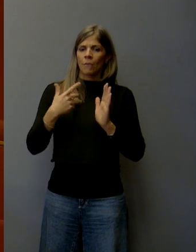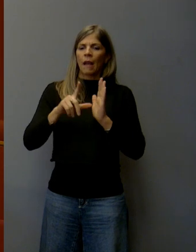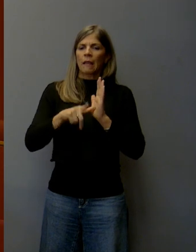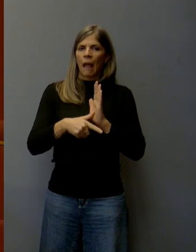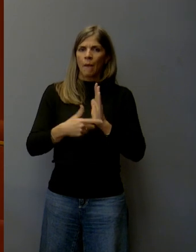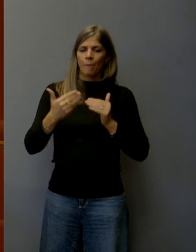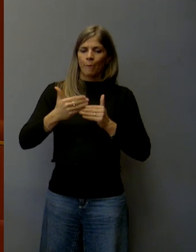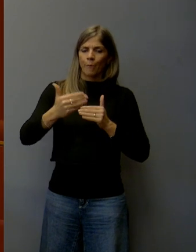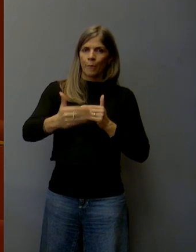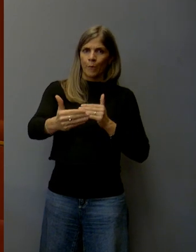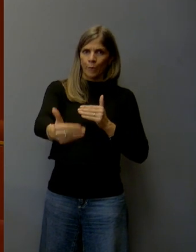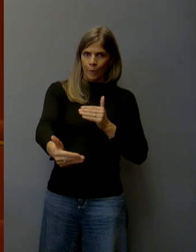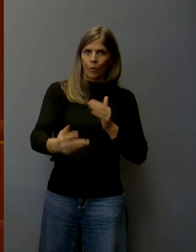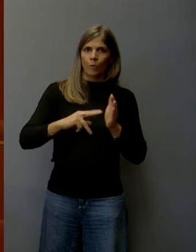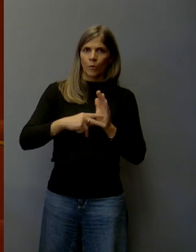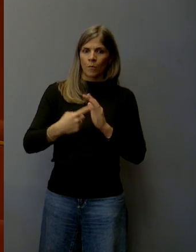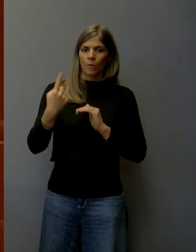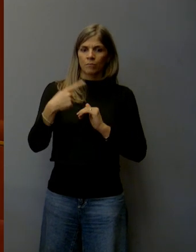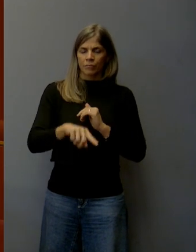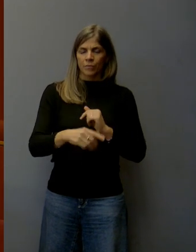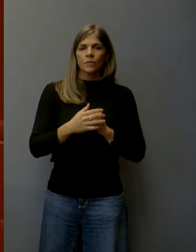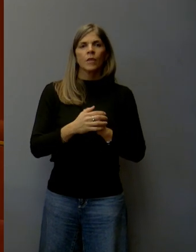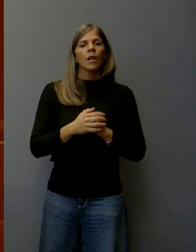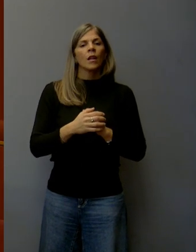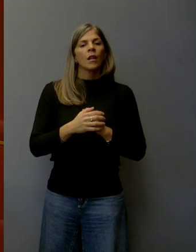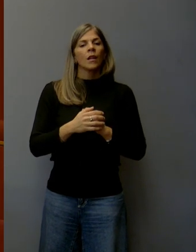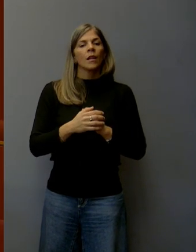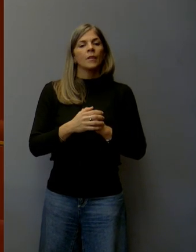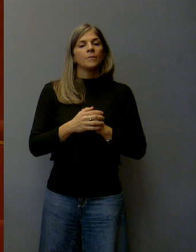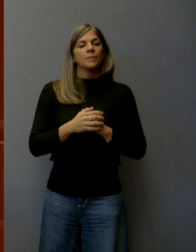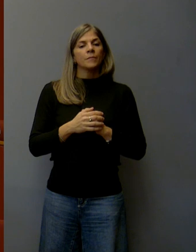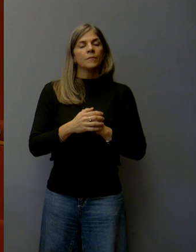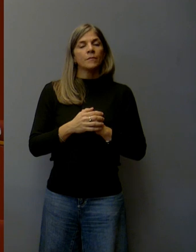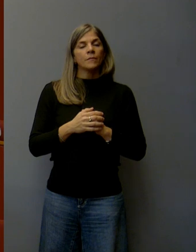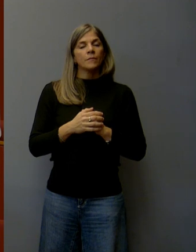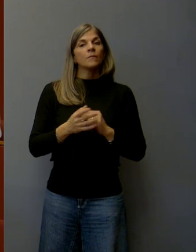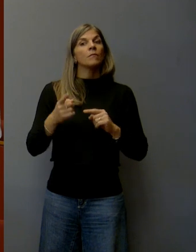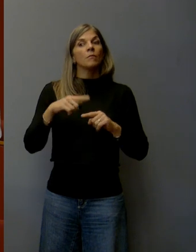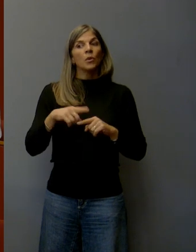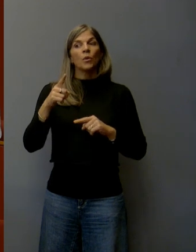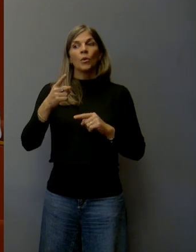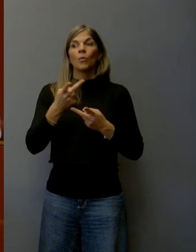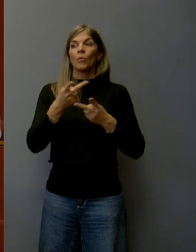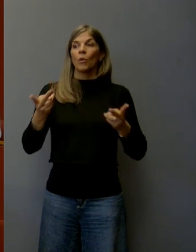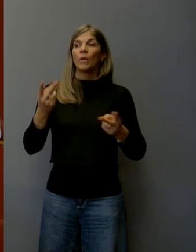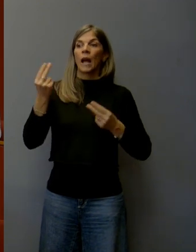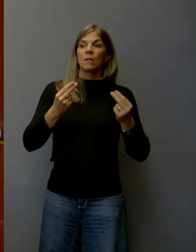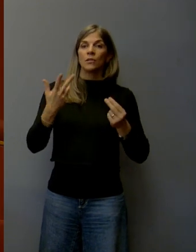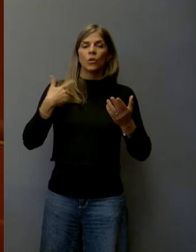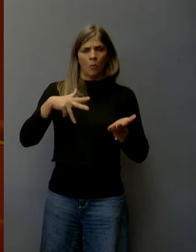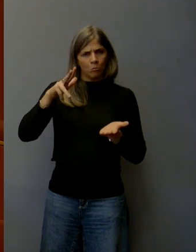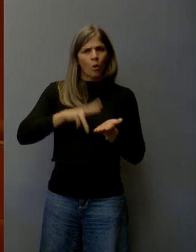tipo di diciamo scansione temporale degli eventi e soprattutto le promesse della pubblica amministrazione